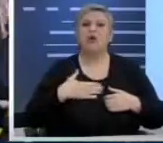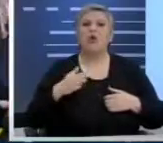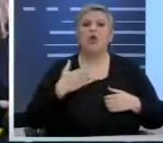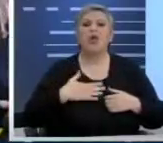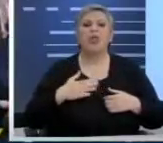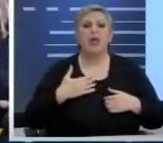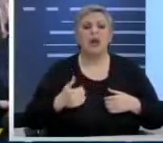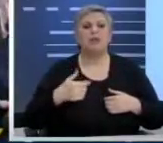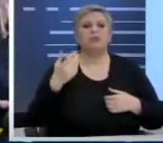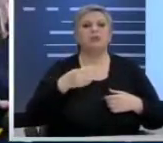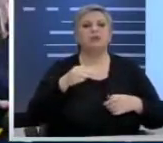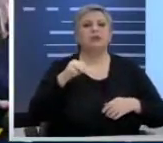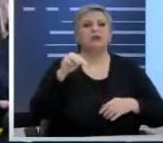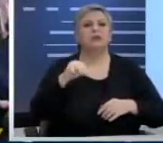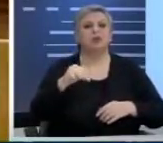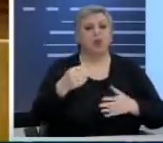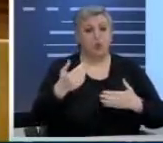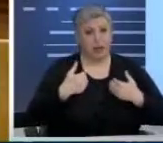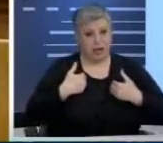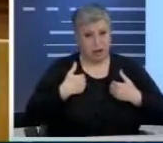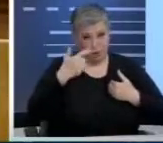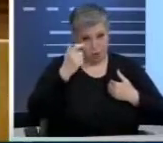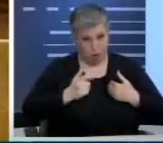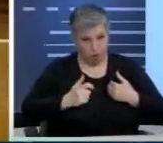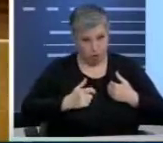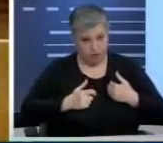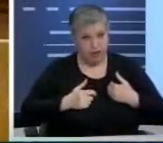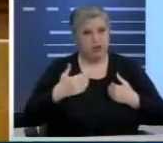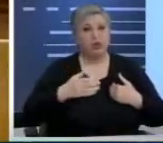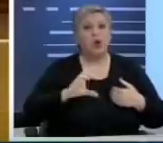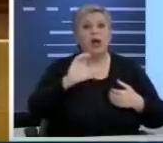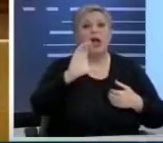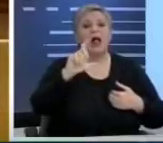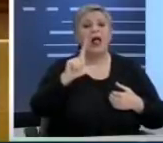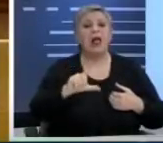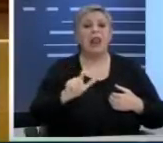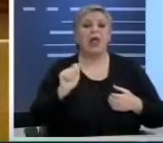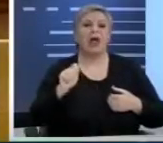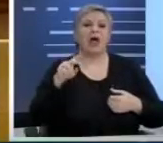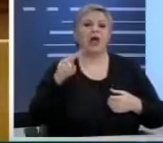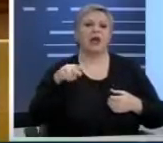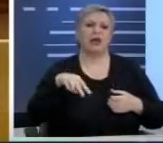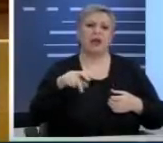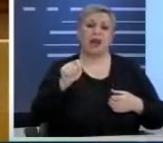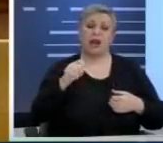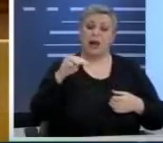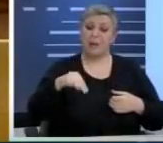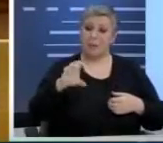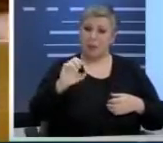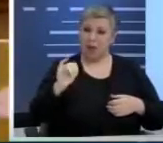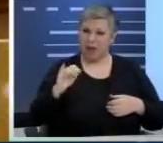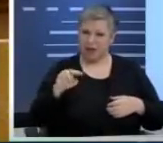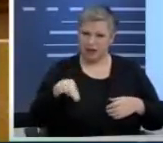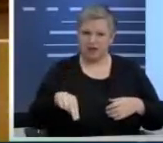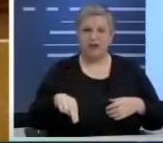ο Μοντγκόμερι του Αλαμέιν, να μην συζητήσω τη στρατηγική του Ελ Αλαμέιν. Είναι, η τάση μου είναι να πάρω, να